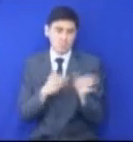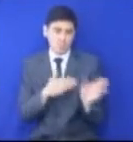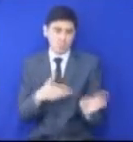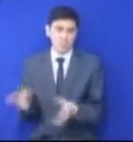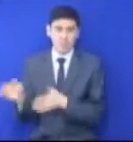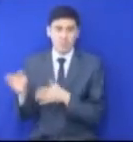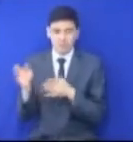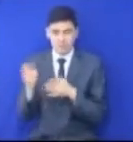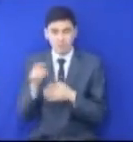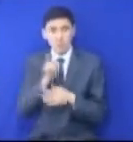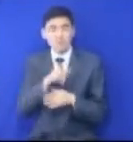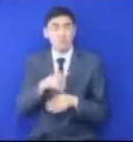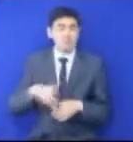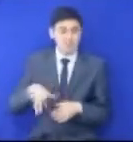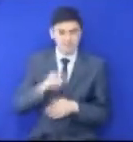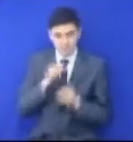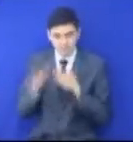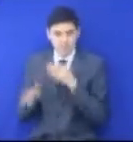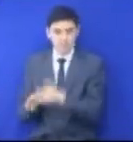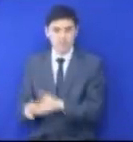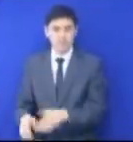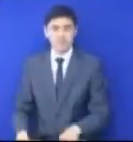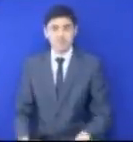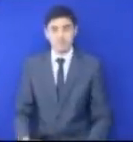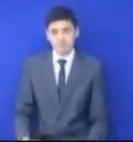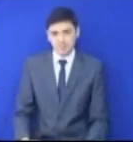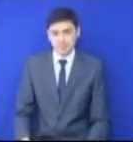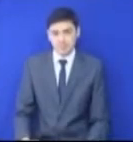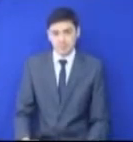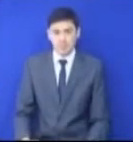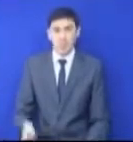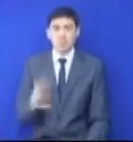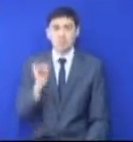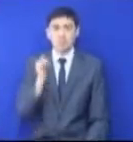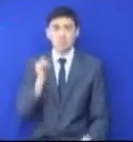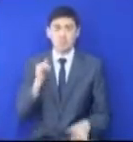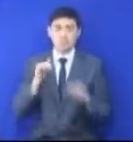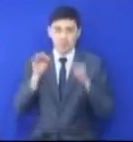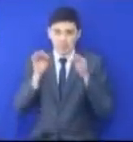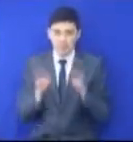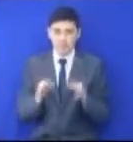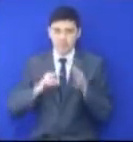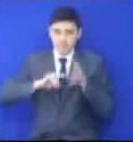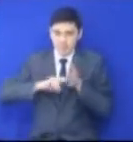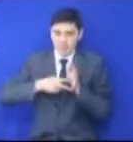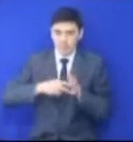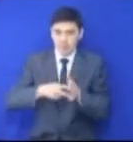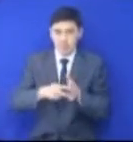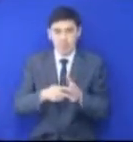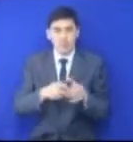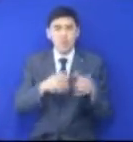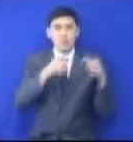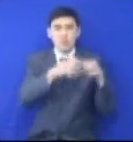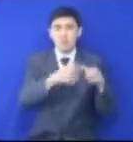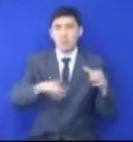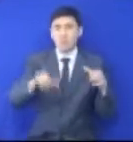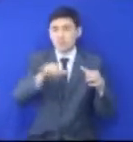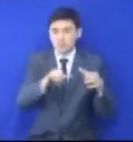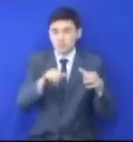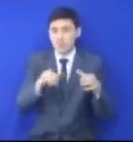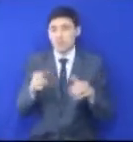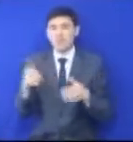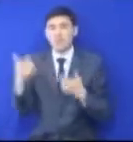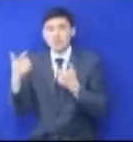и коснулись каждого коллектива. Проведение субботника было четко спланировано с распределением человеческих сил и разделением загрязненной